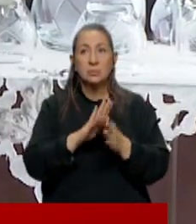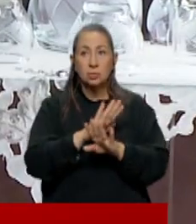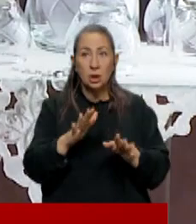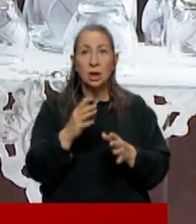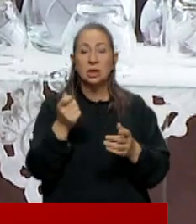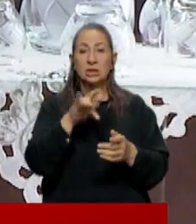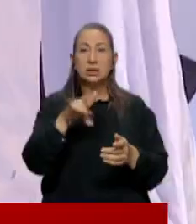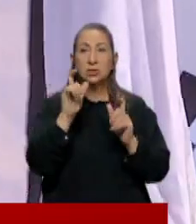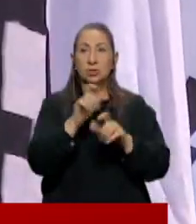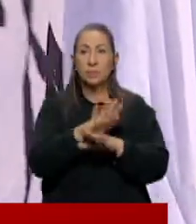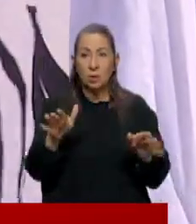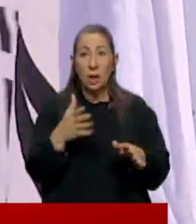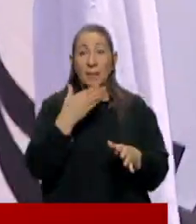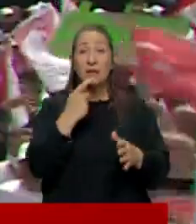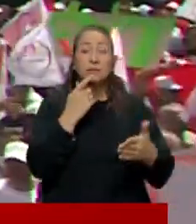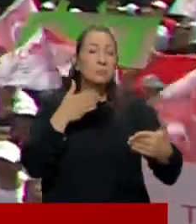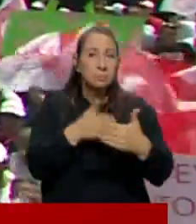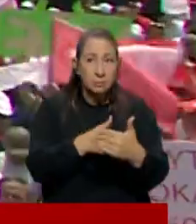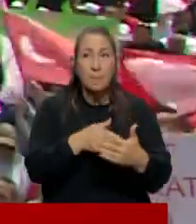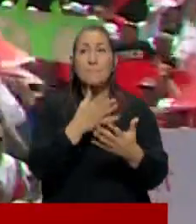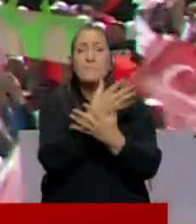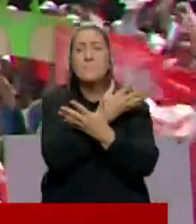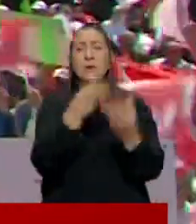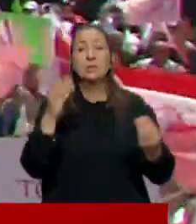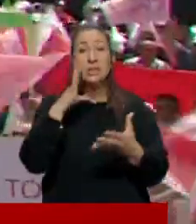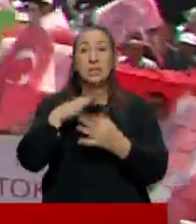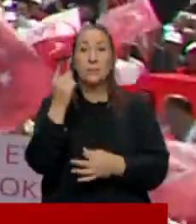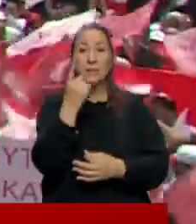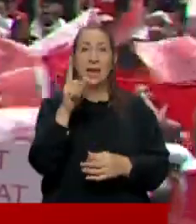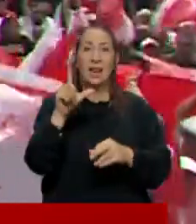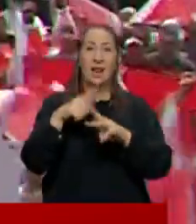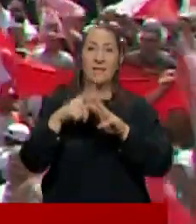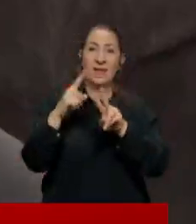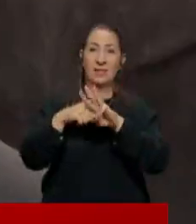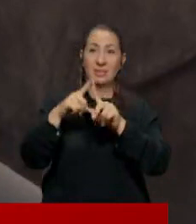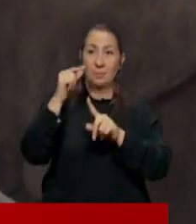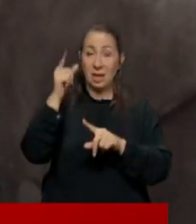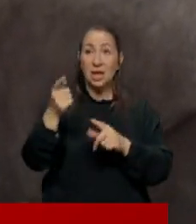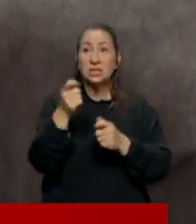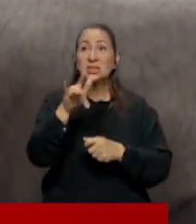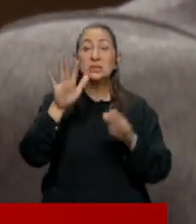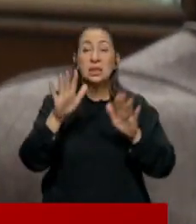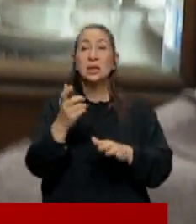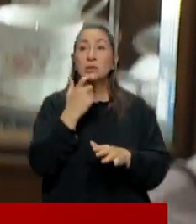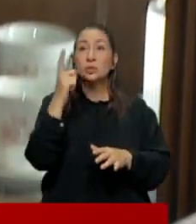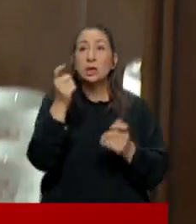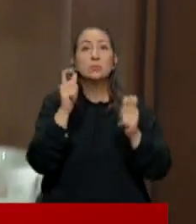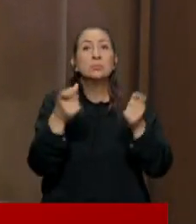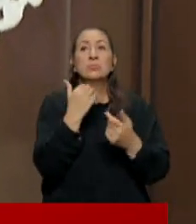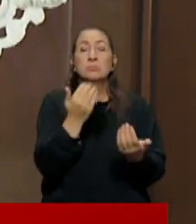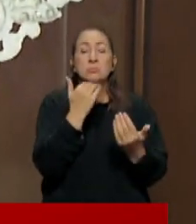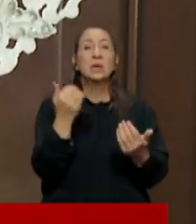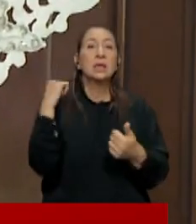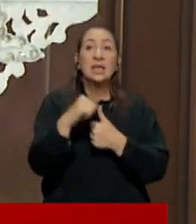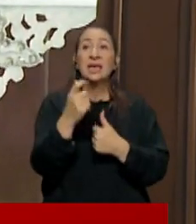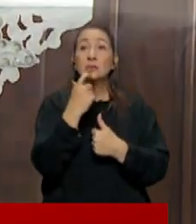işsizlik sigortası da bitiyor emeklilikte yaşa takılan milyonlarca kişiden biri Levent atacağım işsiz kaldığı yaşı nedeniyle iş bulamıyor